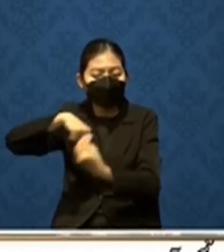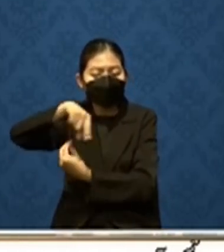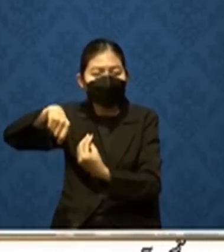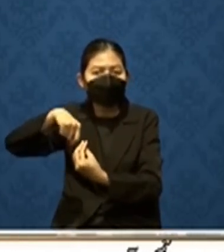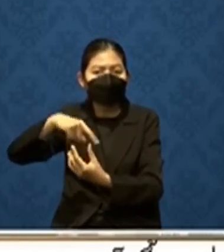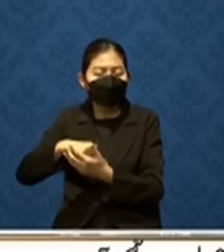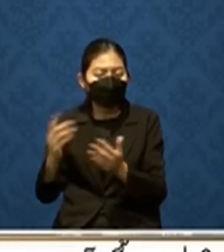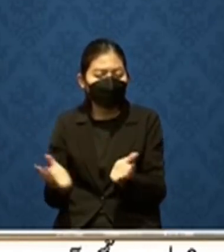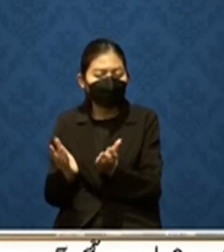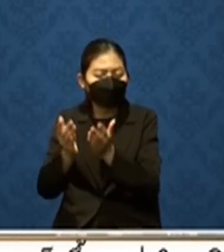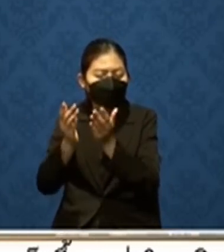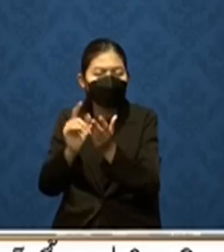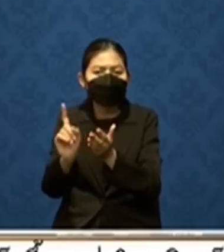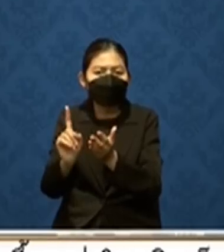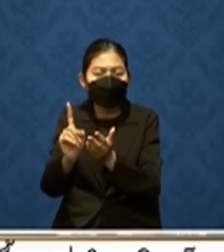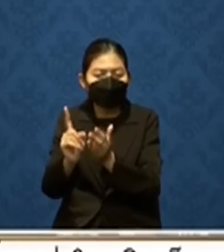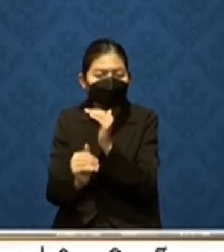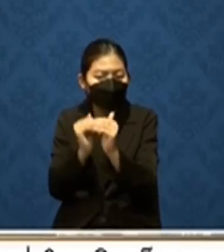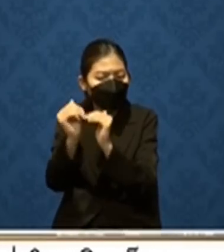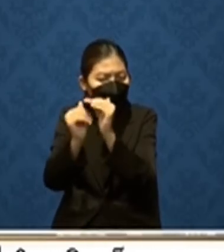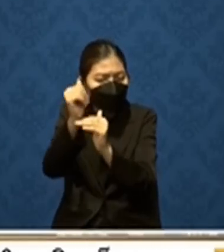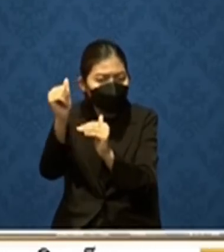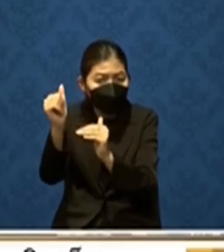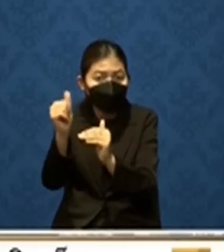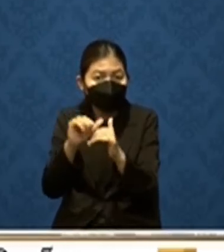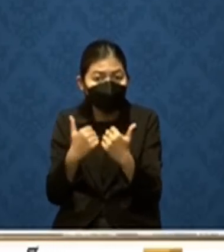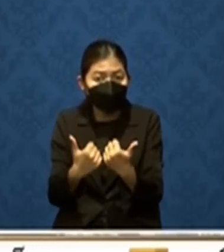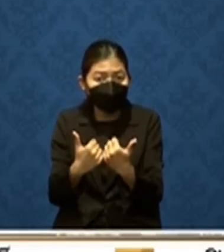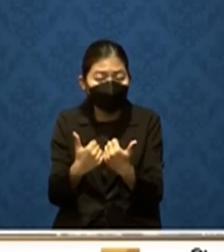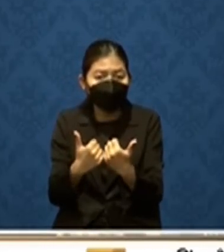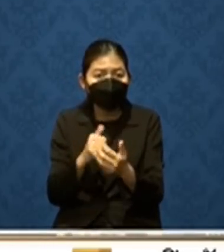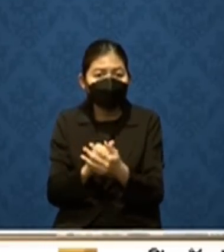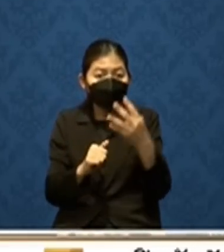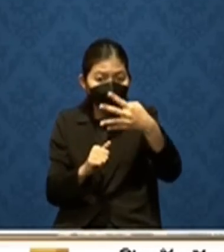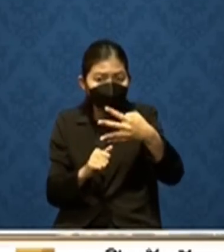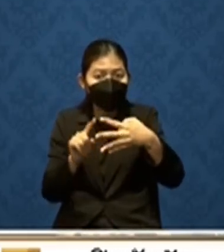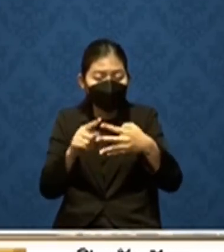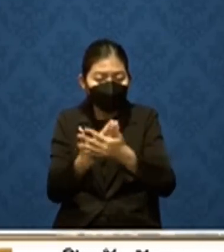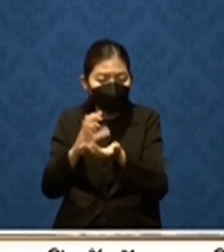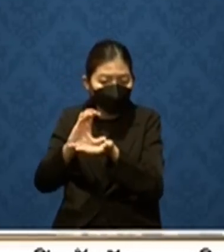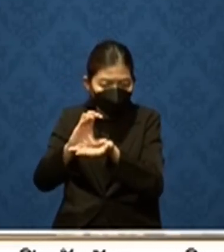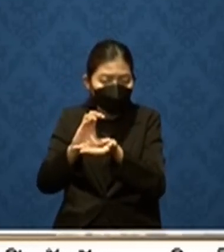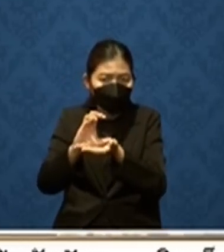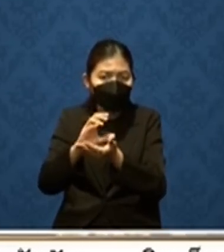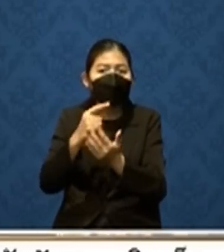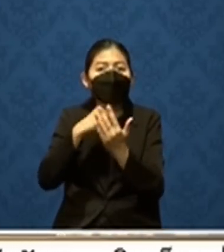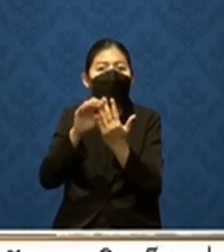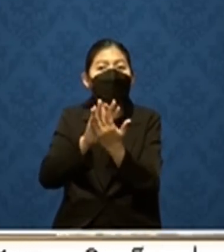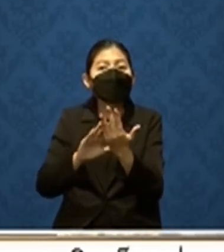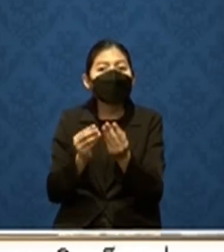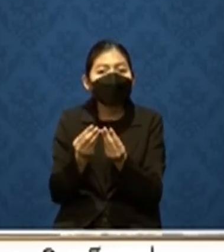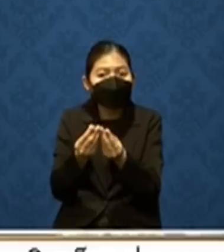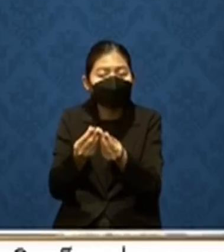ว่าตัวที่จะกระตุ้นให้มีการเจริญเติบโตทางด้านสิคิดที่มีอยู่ในขณะนี้ในเครื่องยนต์ 4ตัวนะคืองบประมาณแผ่นดินครับแต่